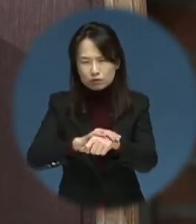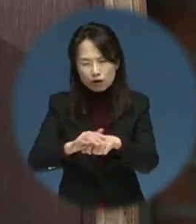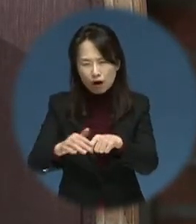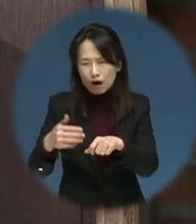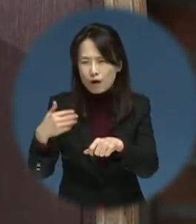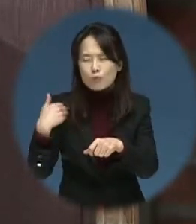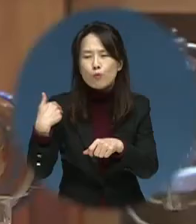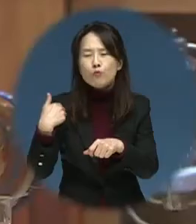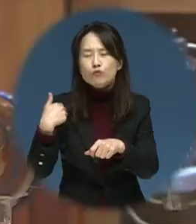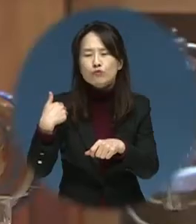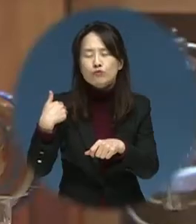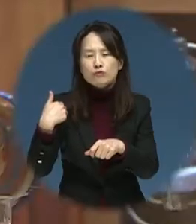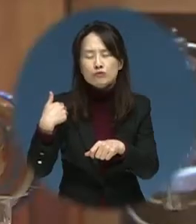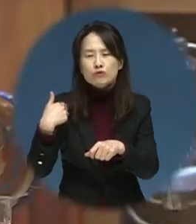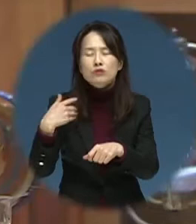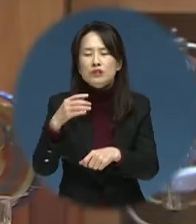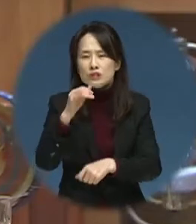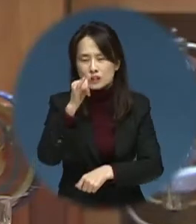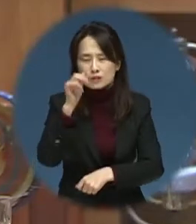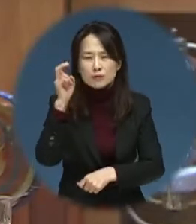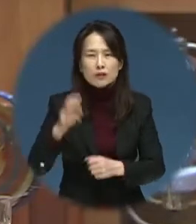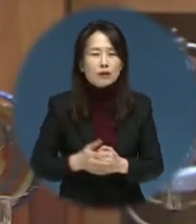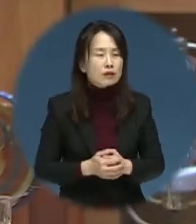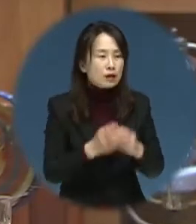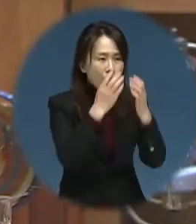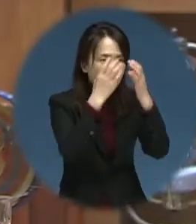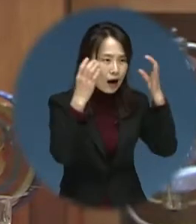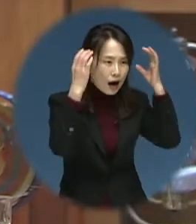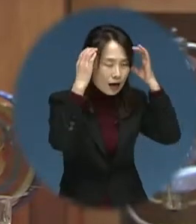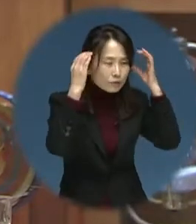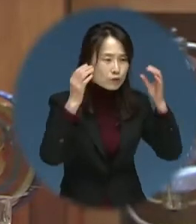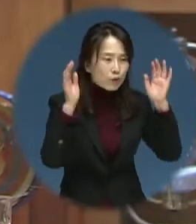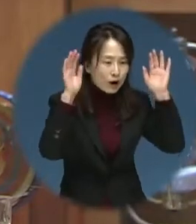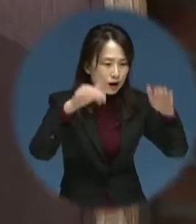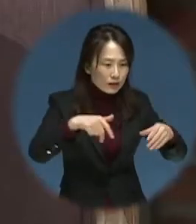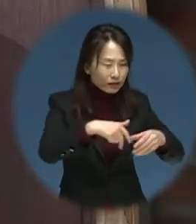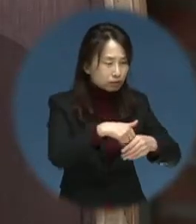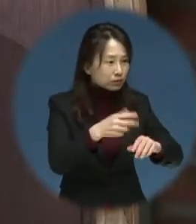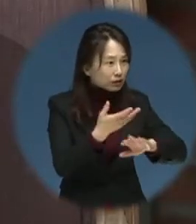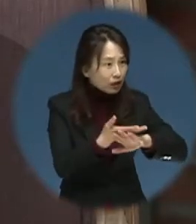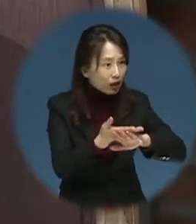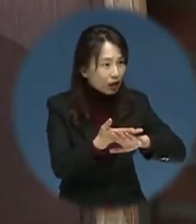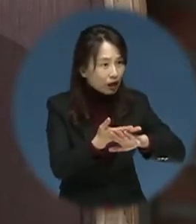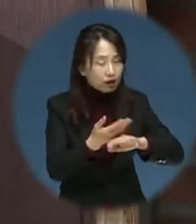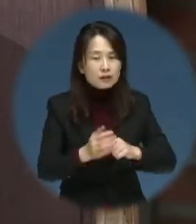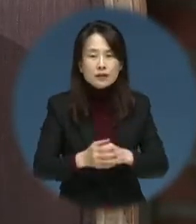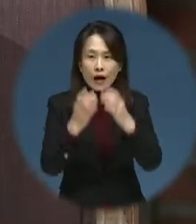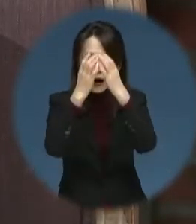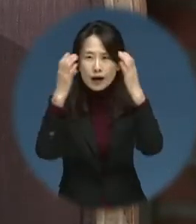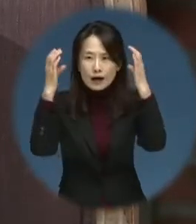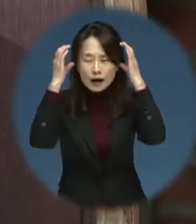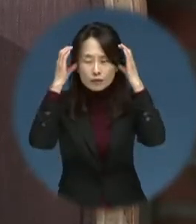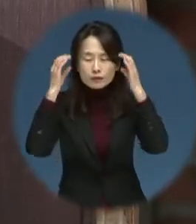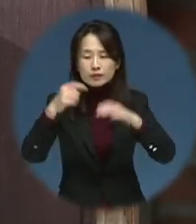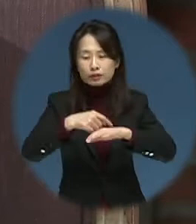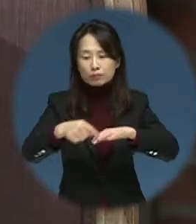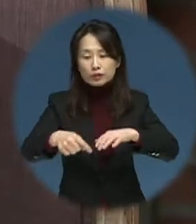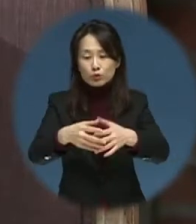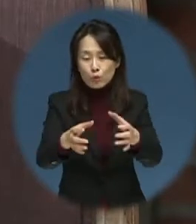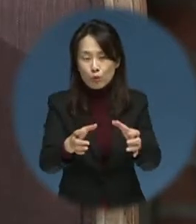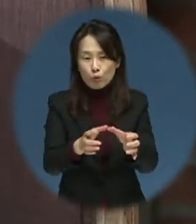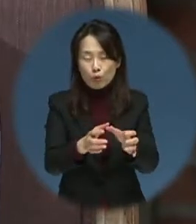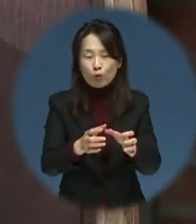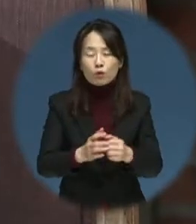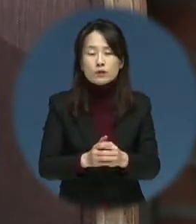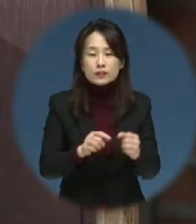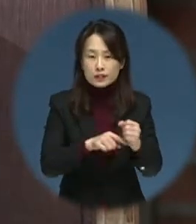다른 개념이거든요. 아랍과 이슬람은 다른 개념이다? 뭐 아랍은 약간의 민족적 개념, 아랍어를 모국으로